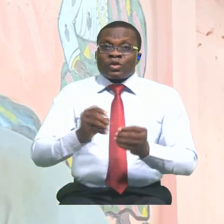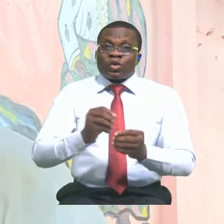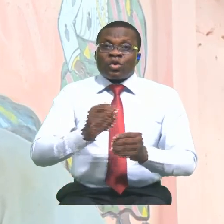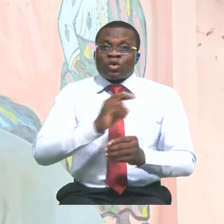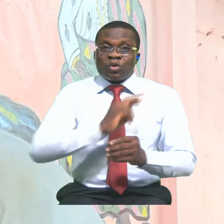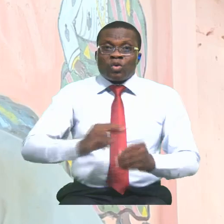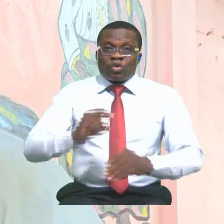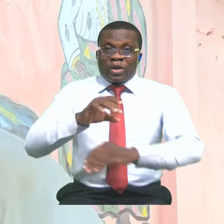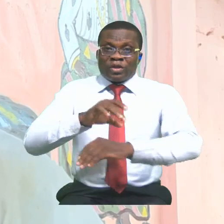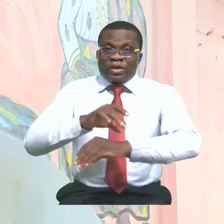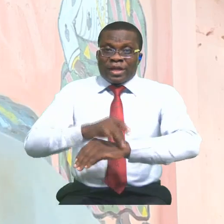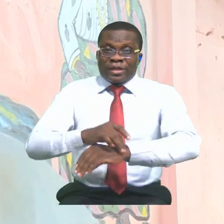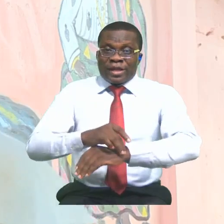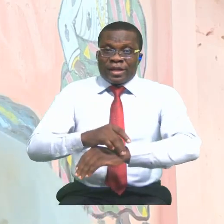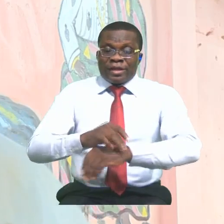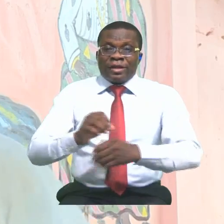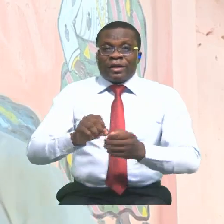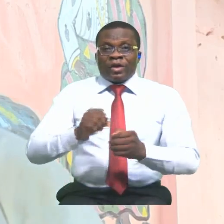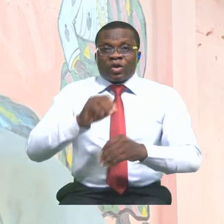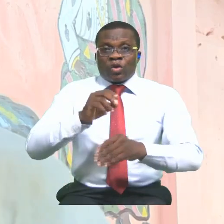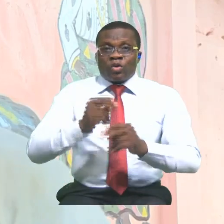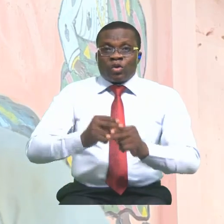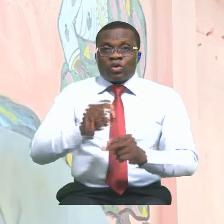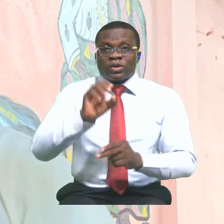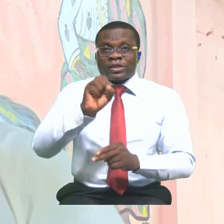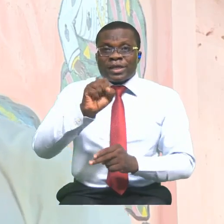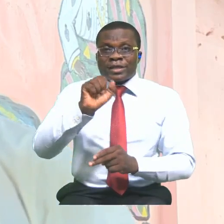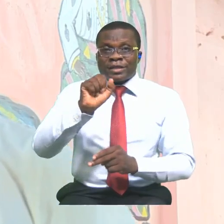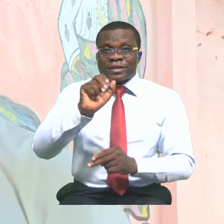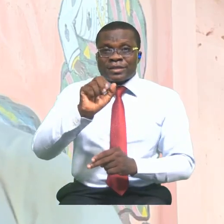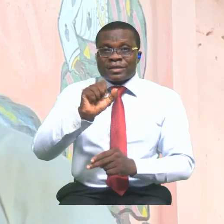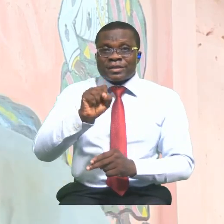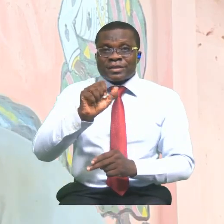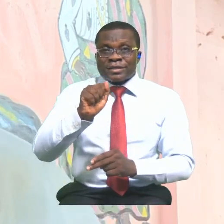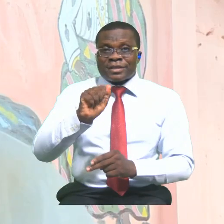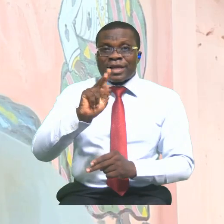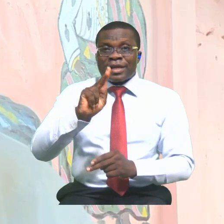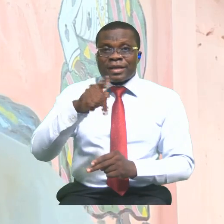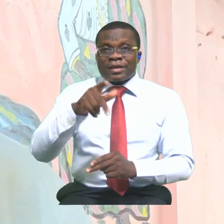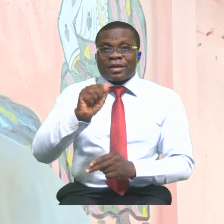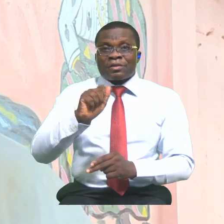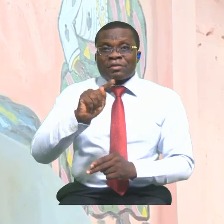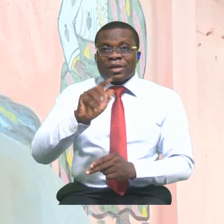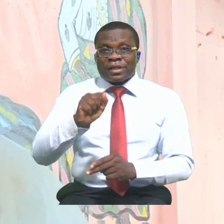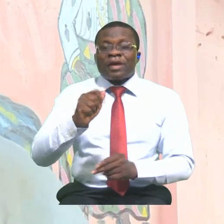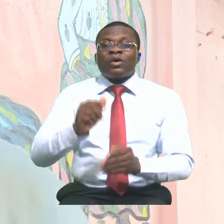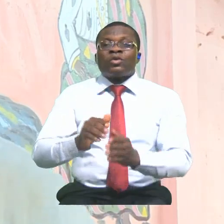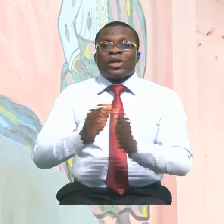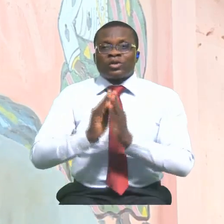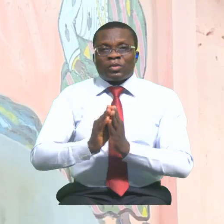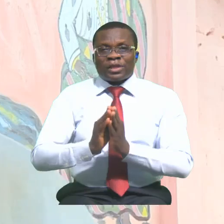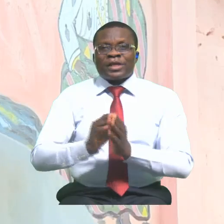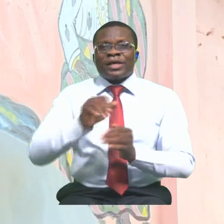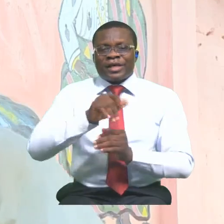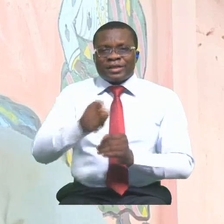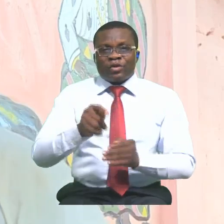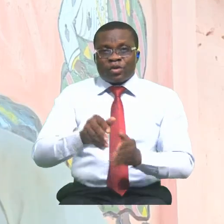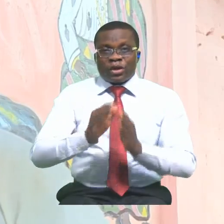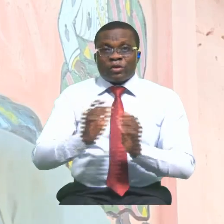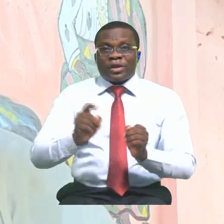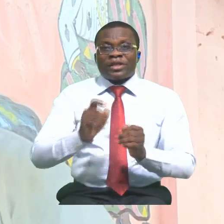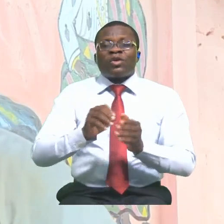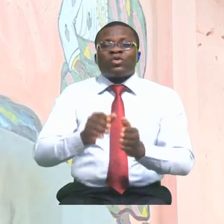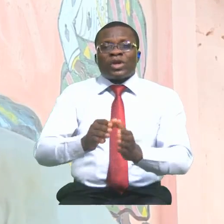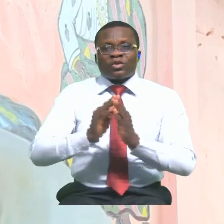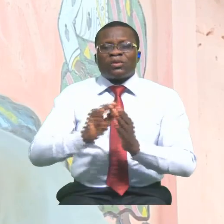terre, appelé communément Sakpata, où nous sommes aujourd'hui, Wessi, Sakpata, on a demandé, et c'est Sakpata Wessi. On a